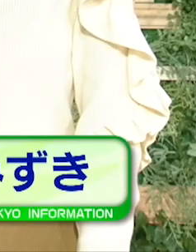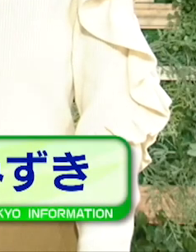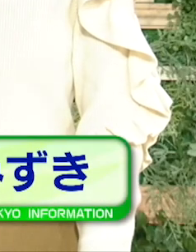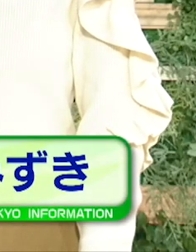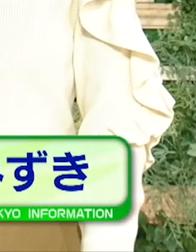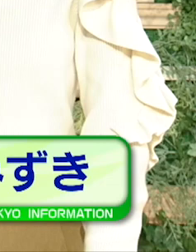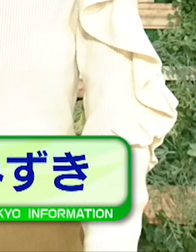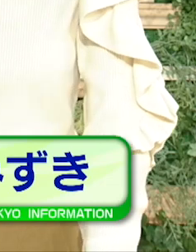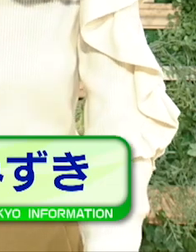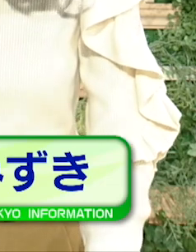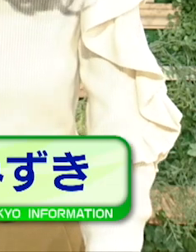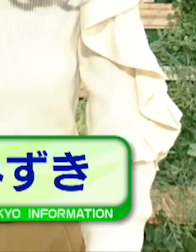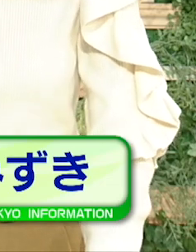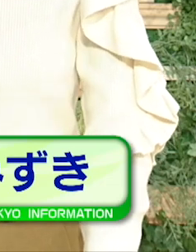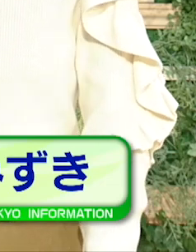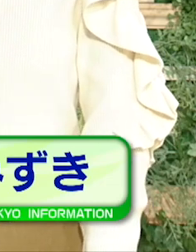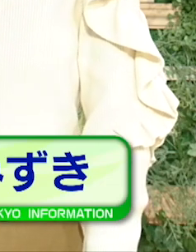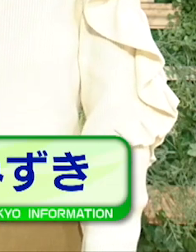おはようございます。